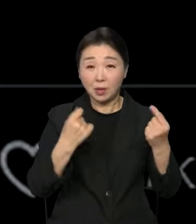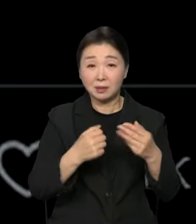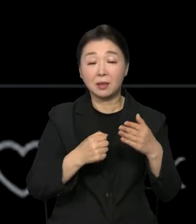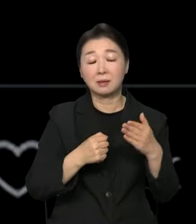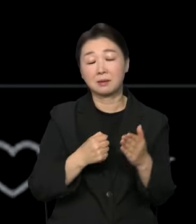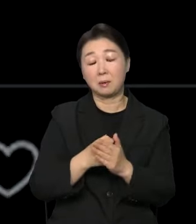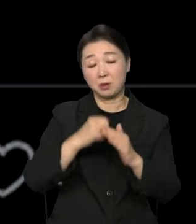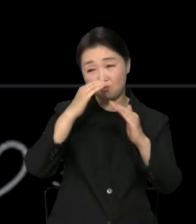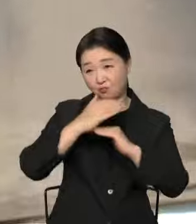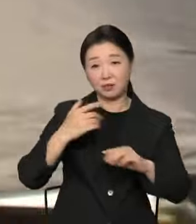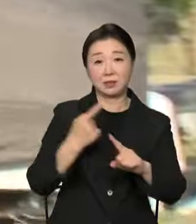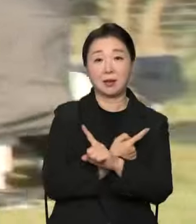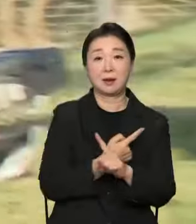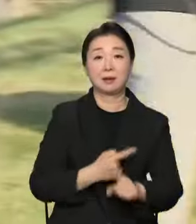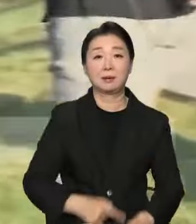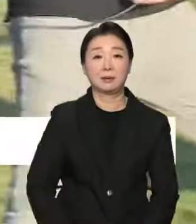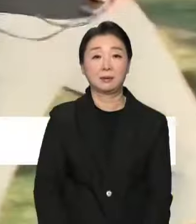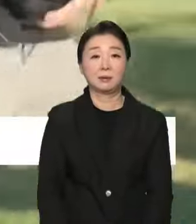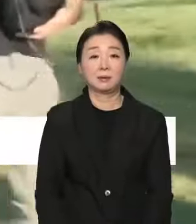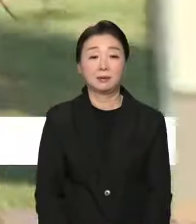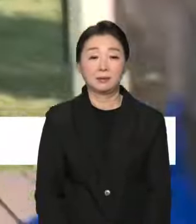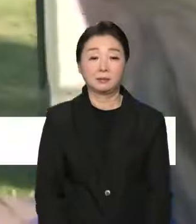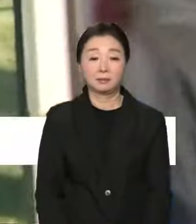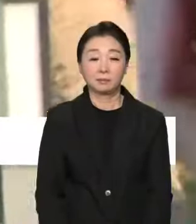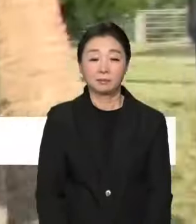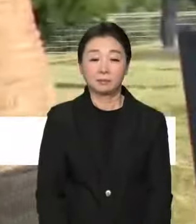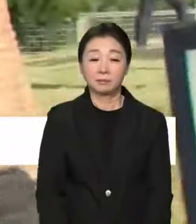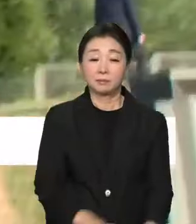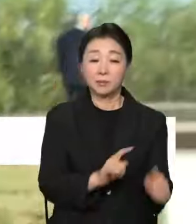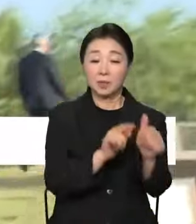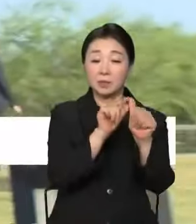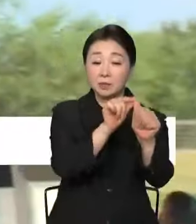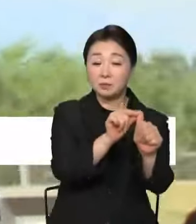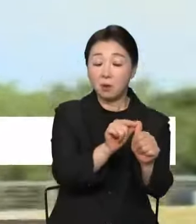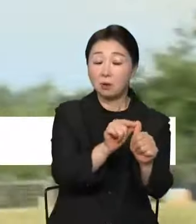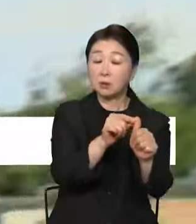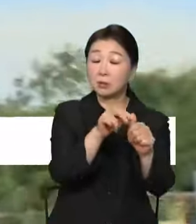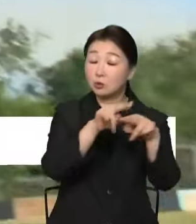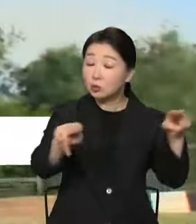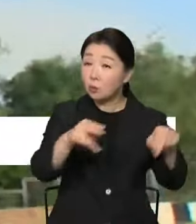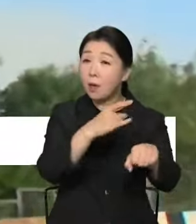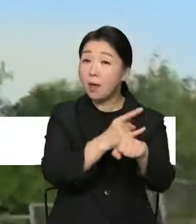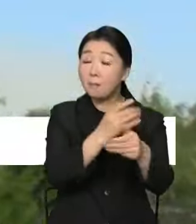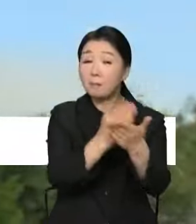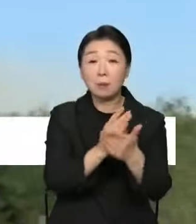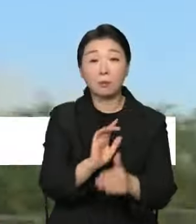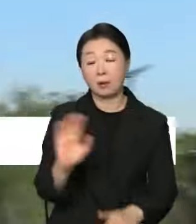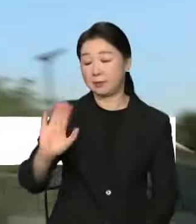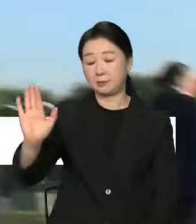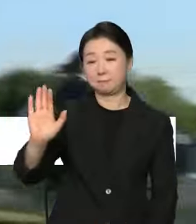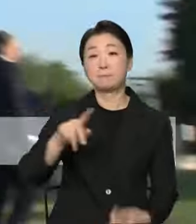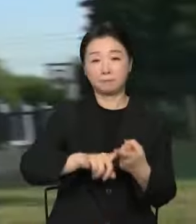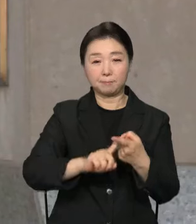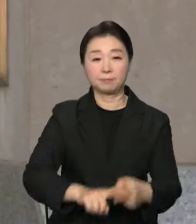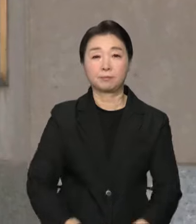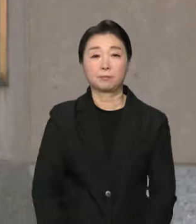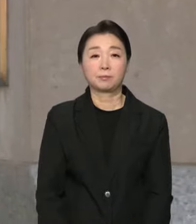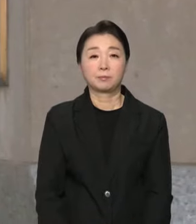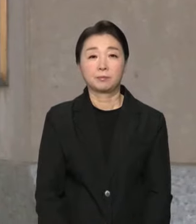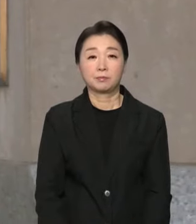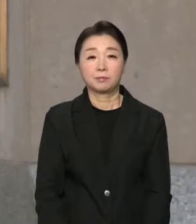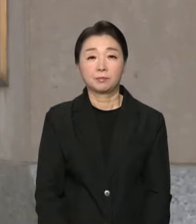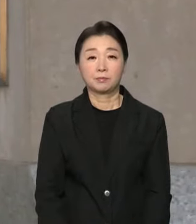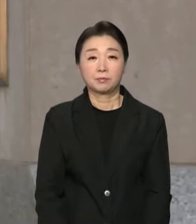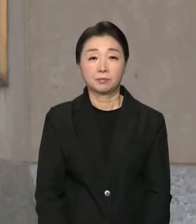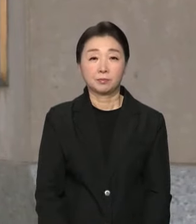기류가 달라졌습니다. Mr. President, are you reconsidering the nomination of Matt Gaetz? No.